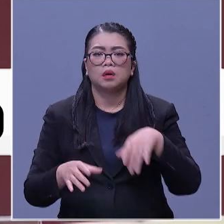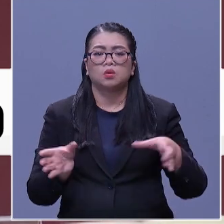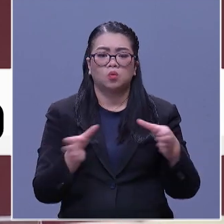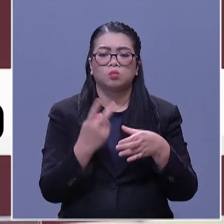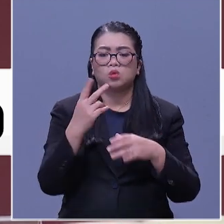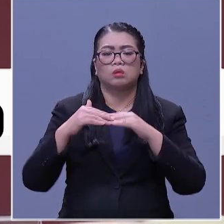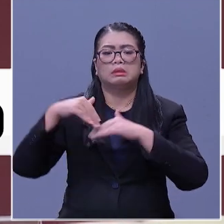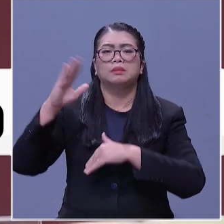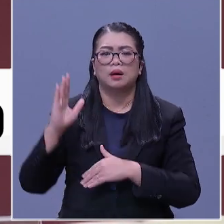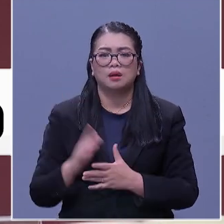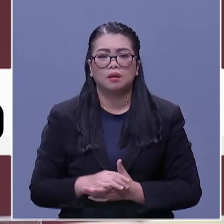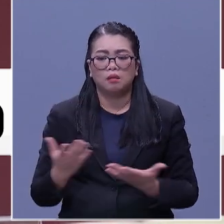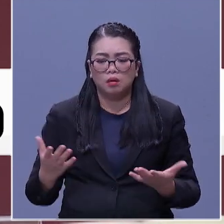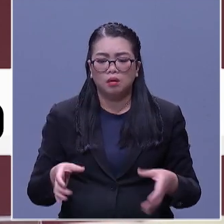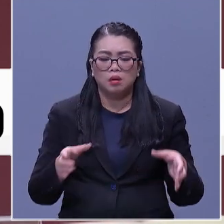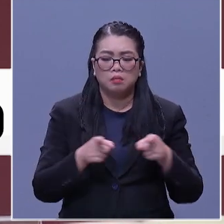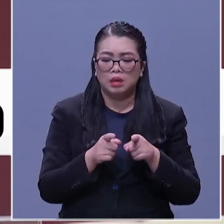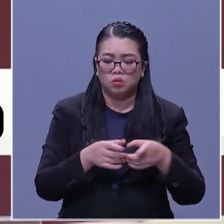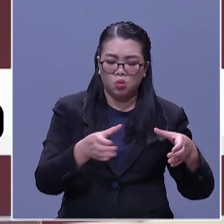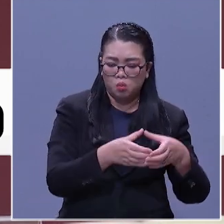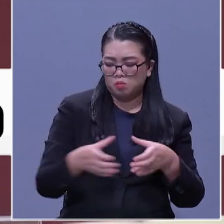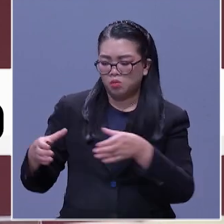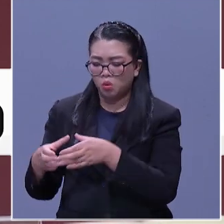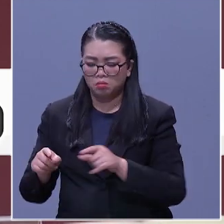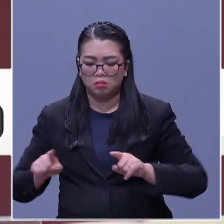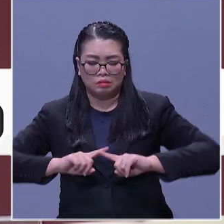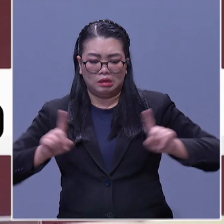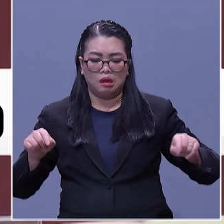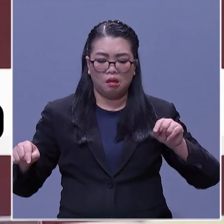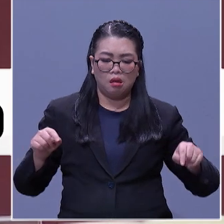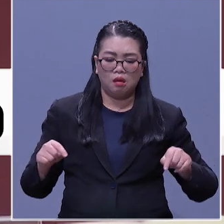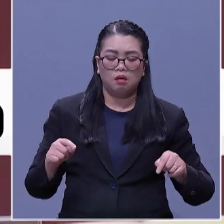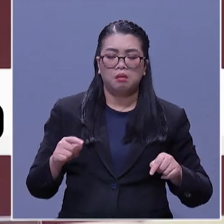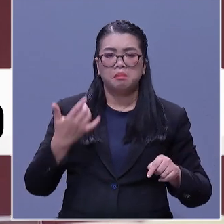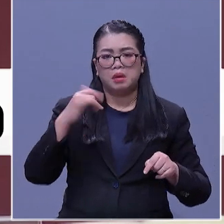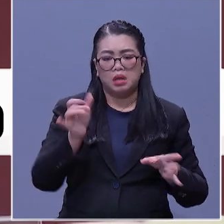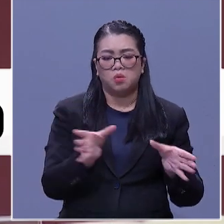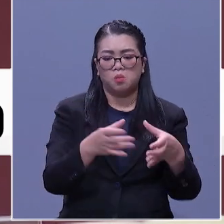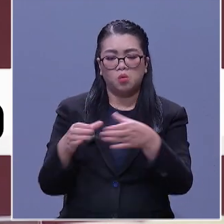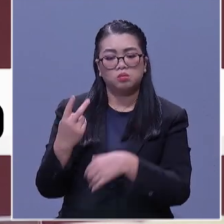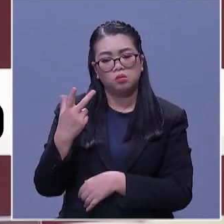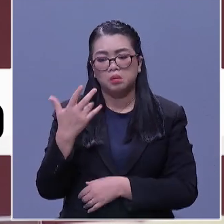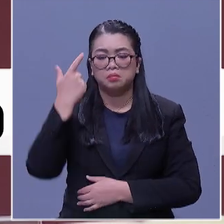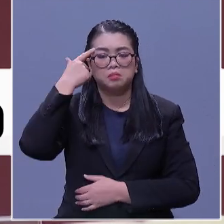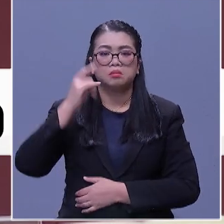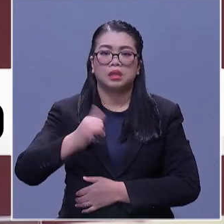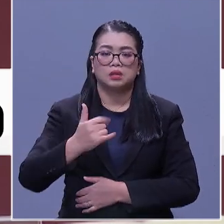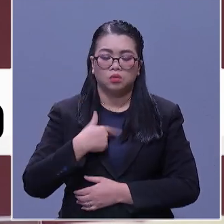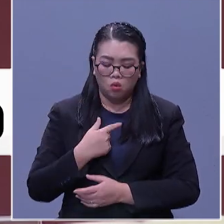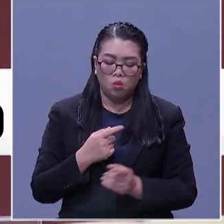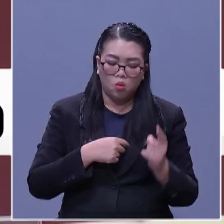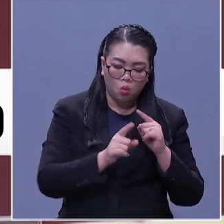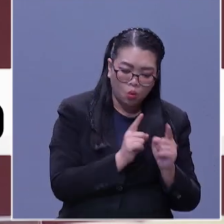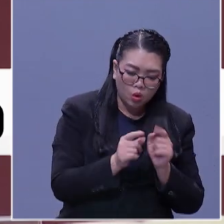2กลุ่มขึ้นไปนะครับแต่ผมก็ไม่แน่ใจว่าในจะมีมากกว่า 2หรือ 3กลุ่มหรือเปล่าดังนั้นการเจรจา